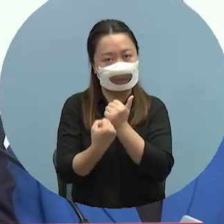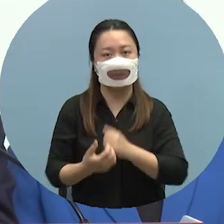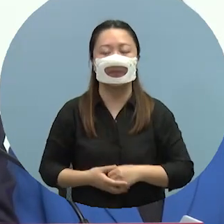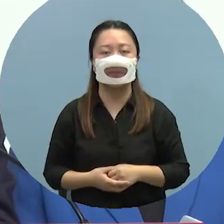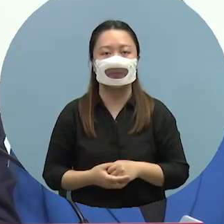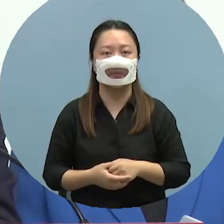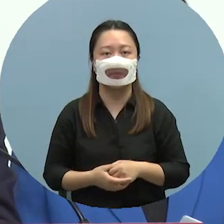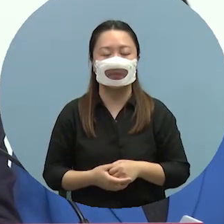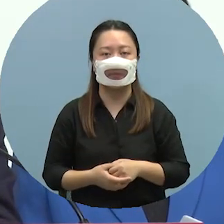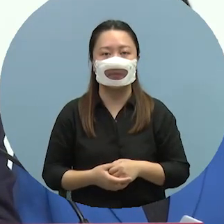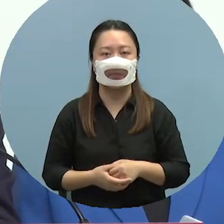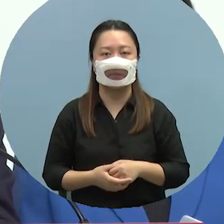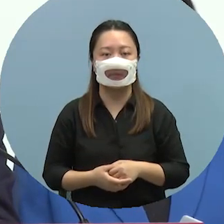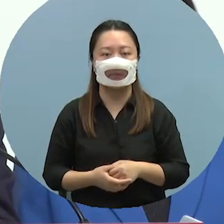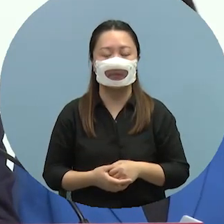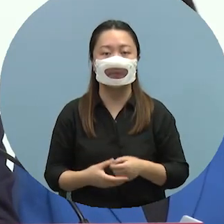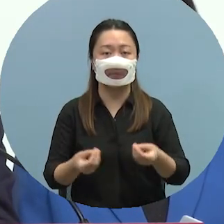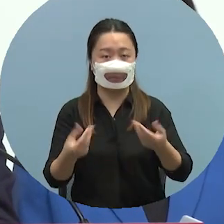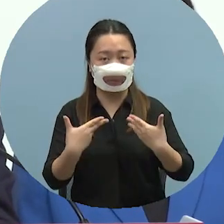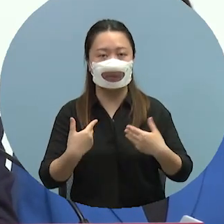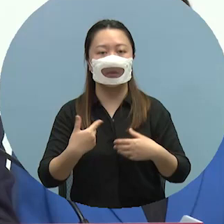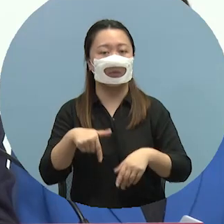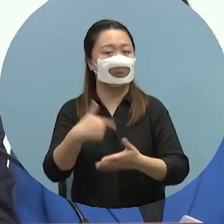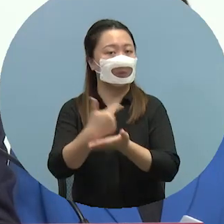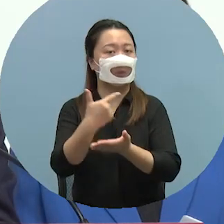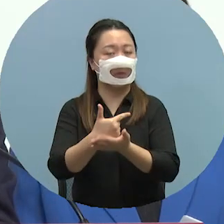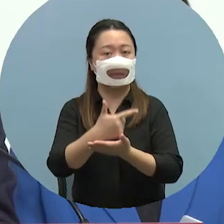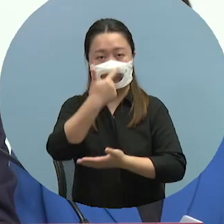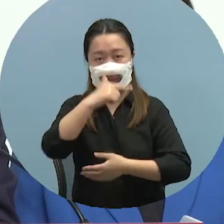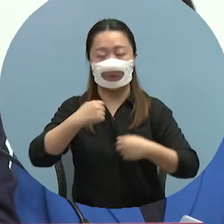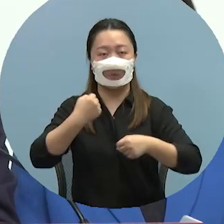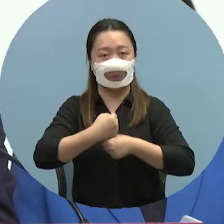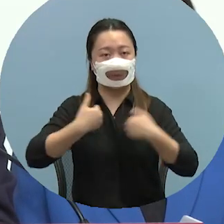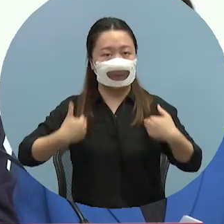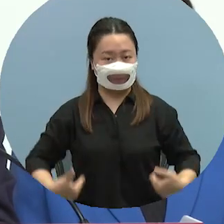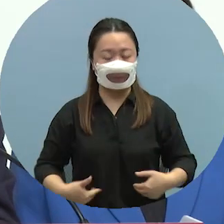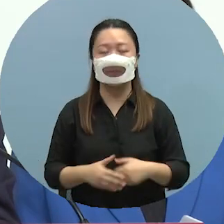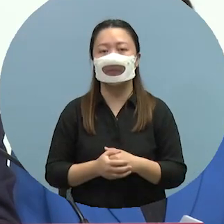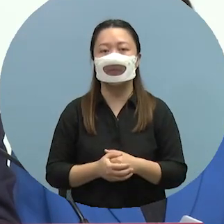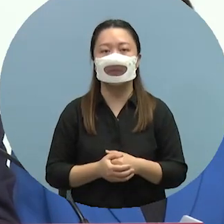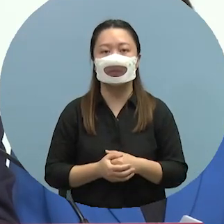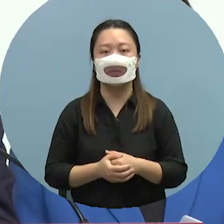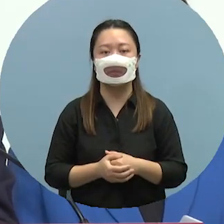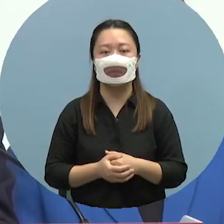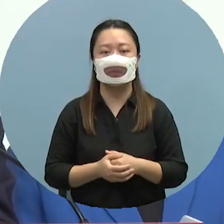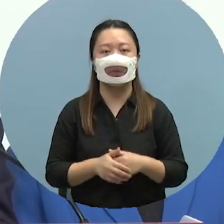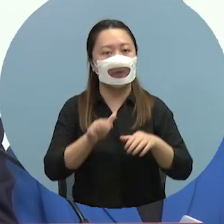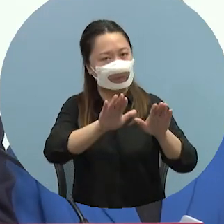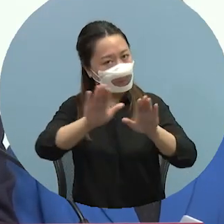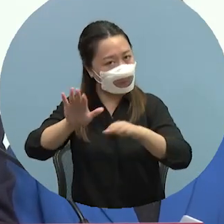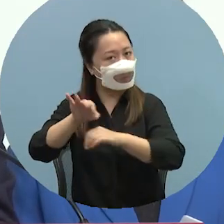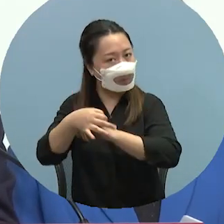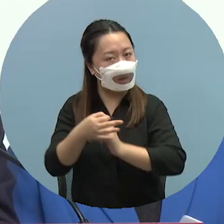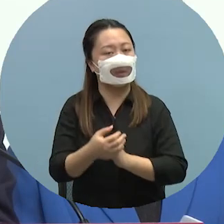持，使我在这个重要的新岗位上面更好服务国